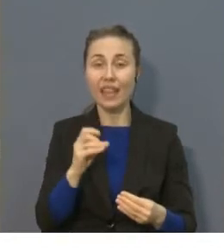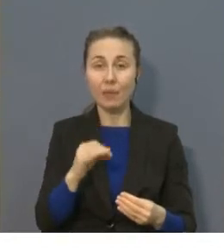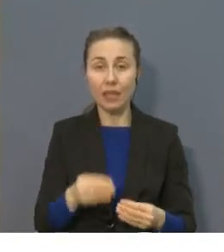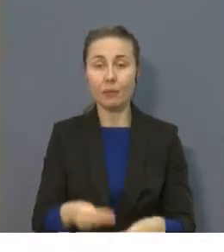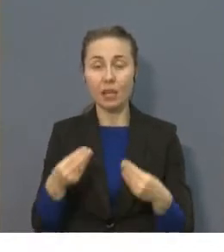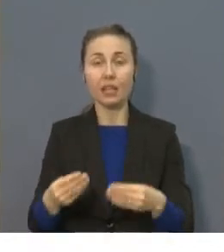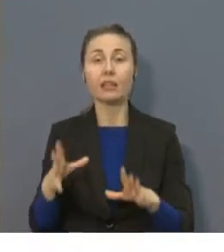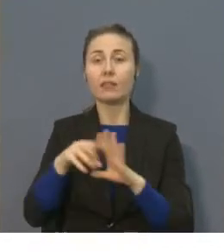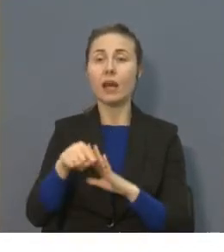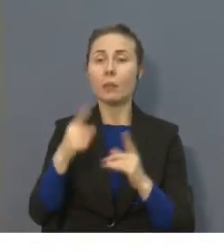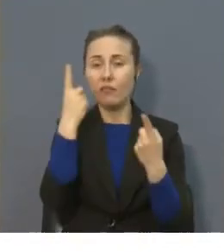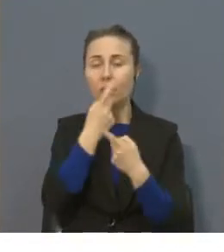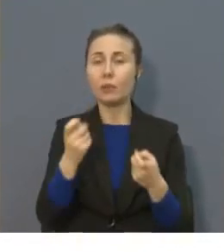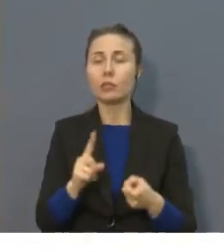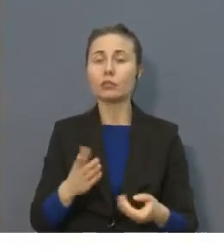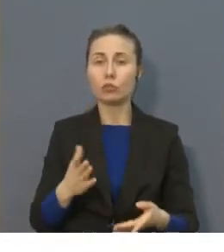хабарламамен тапсыру тиіс.